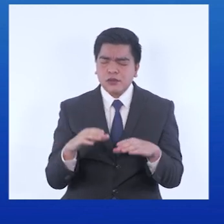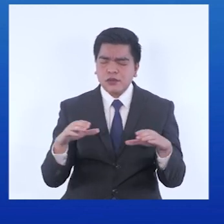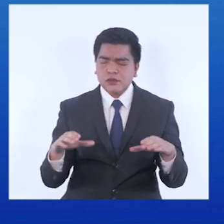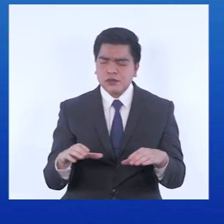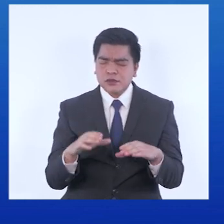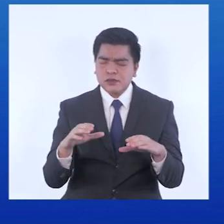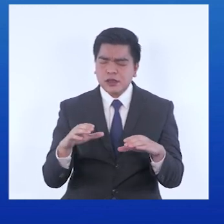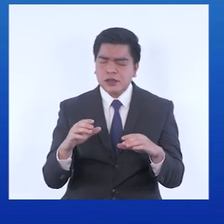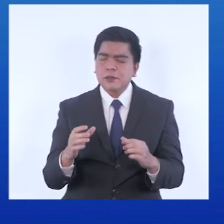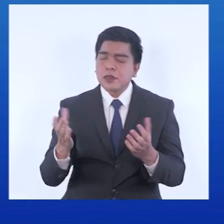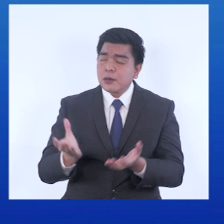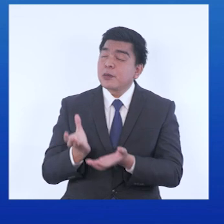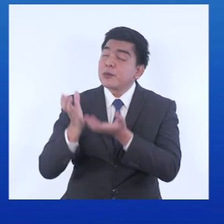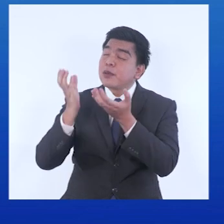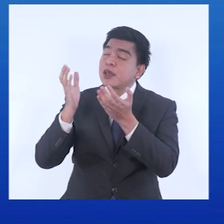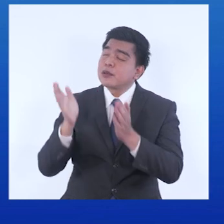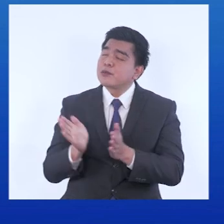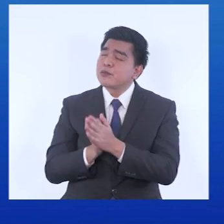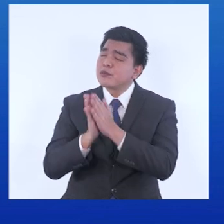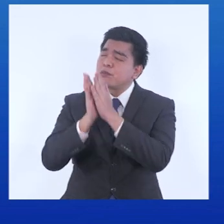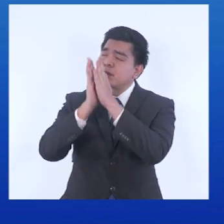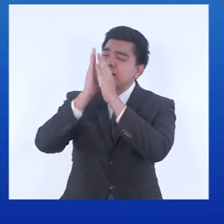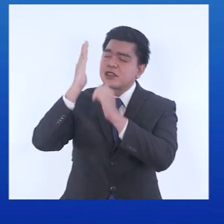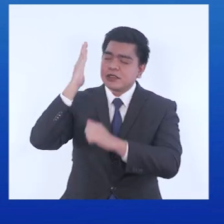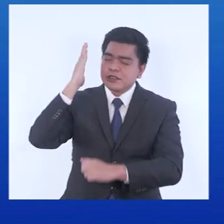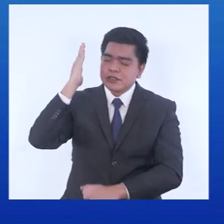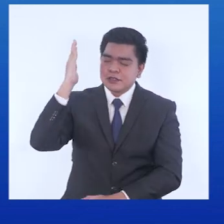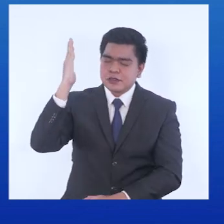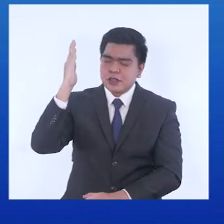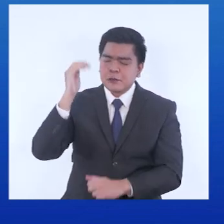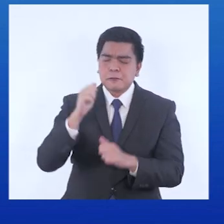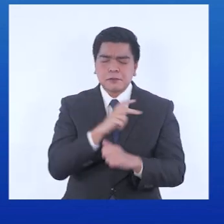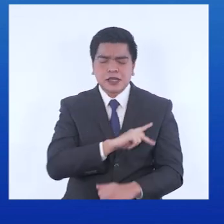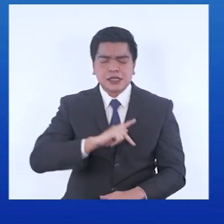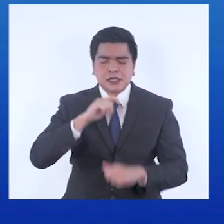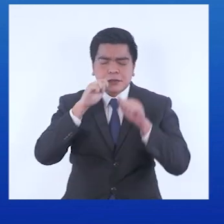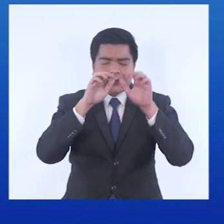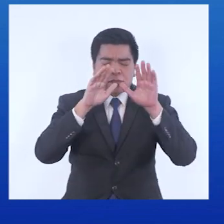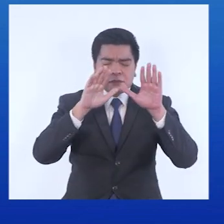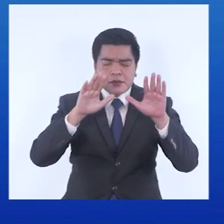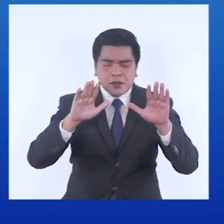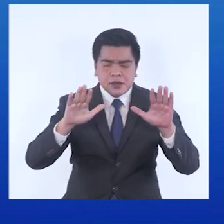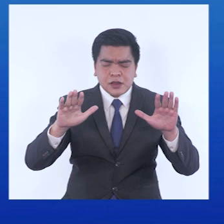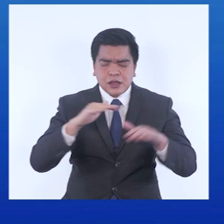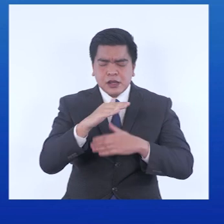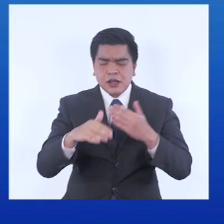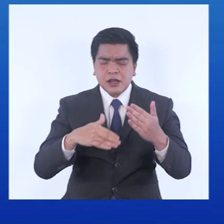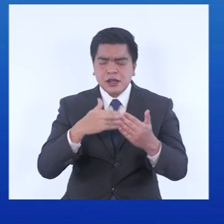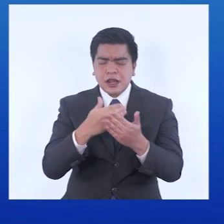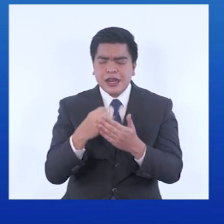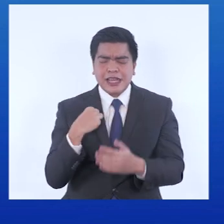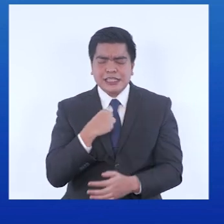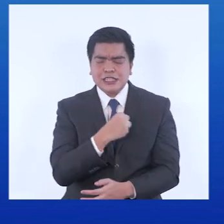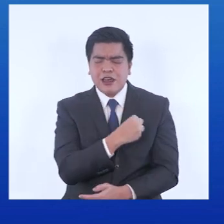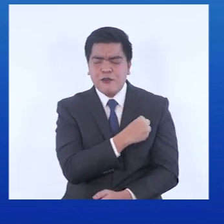na pangalan. Pagpalain mo rin pong lahat ng mga nangunguna sa programang ito, patuloy pang ipagkaloob